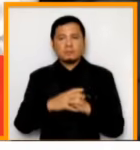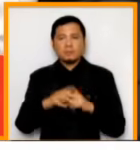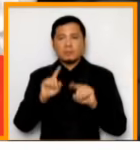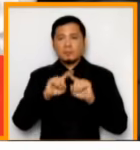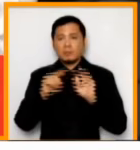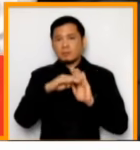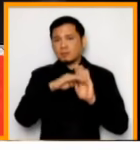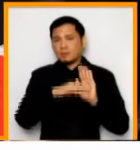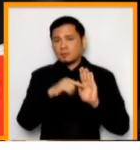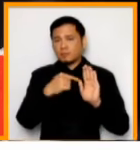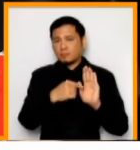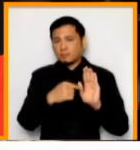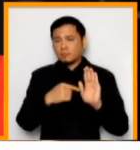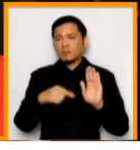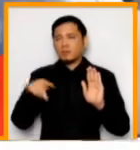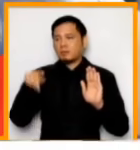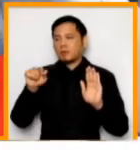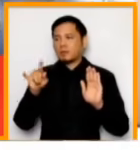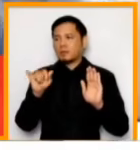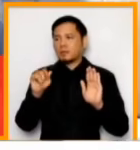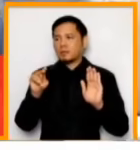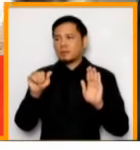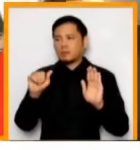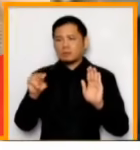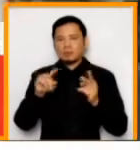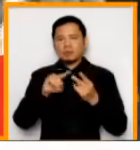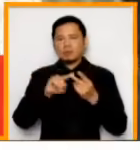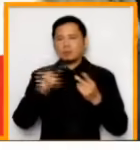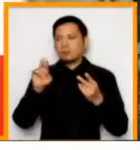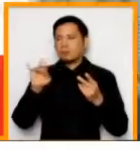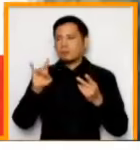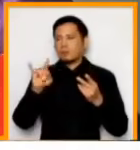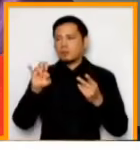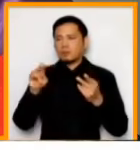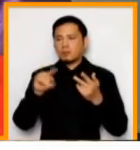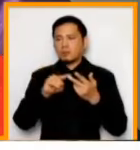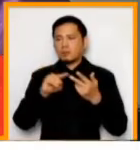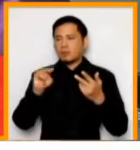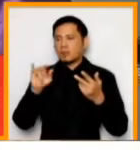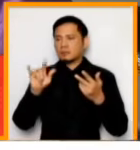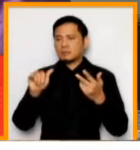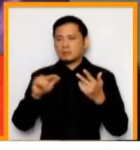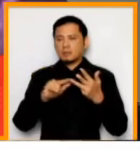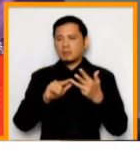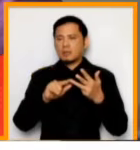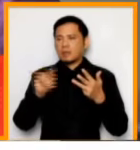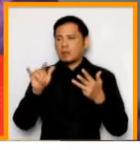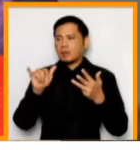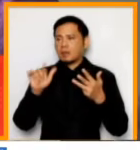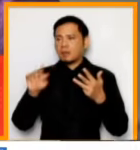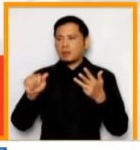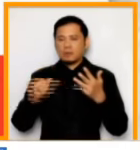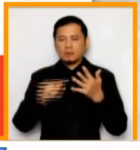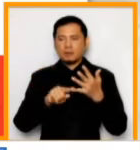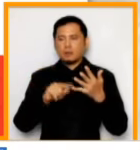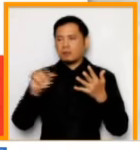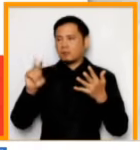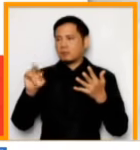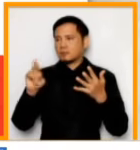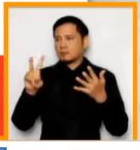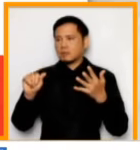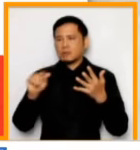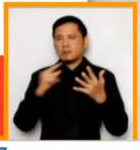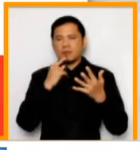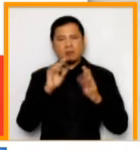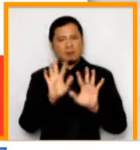Senators Francis Pangilinan, Franklin Drilon, Nancy Binay, Laila De Lima at Risa Ontiveros, tinutulan nila ito. Dapat daw